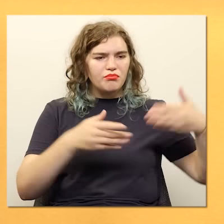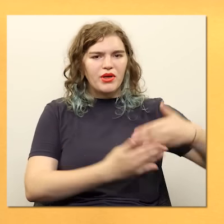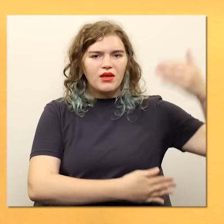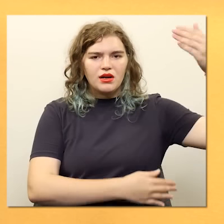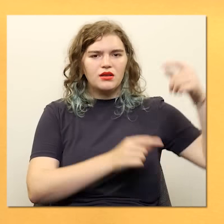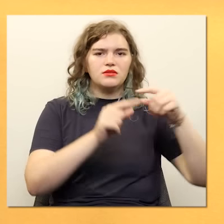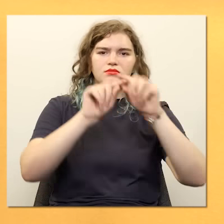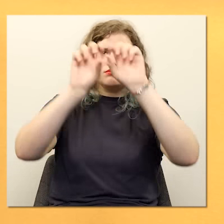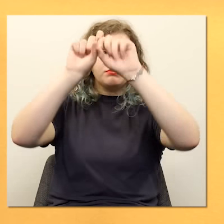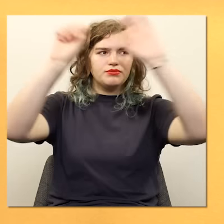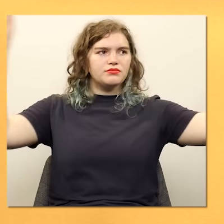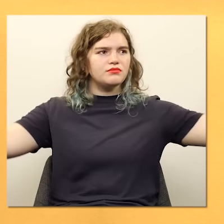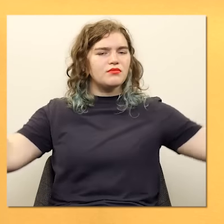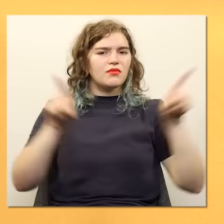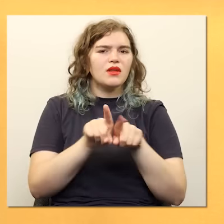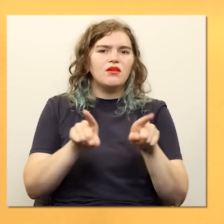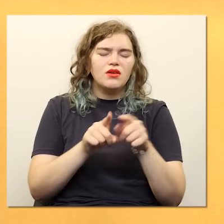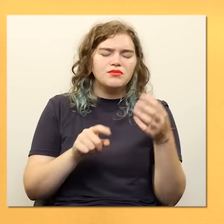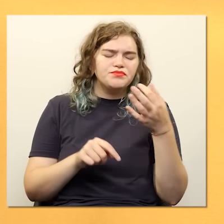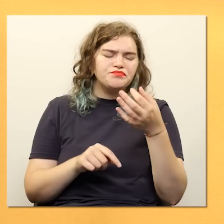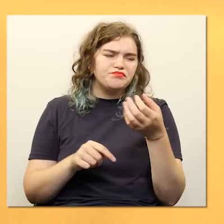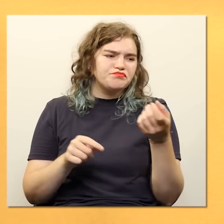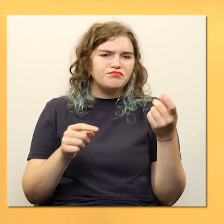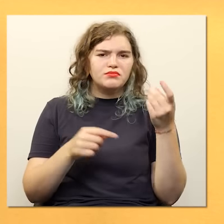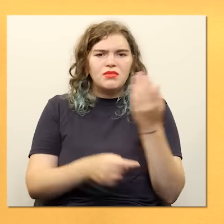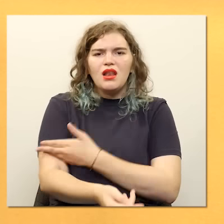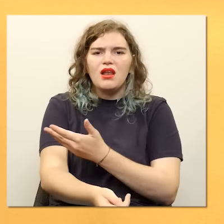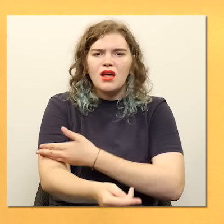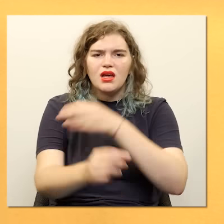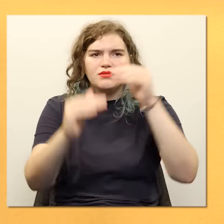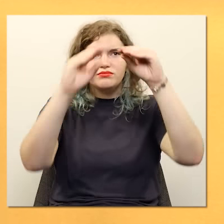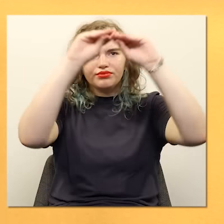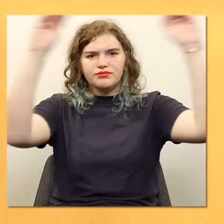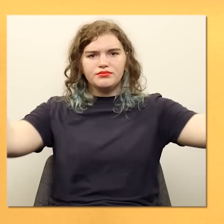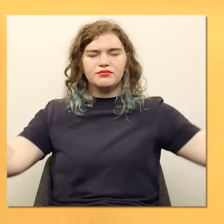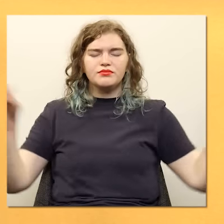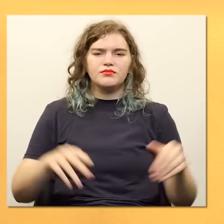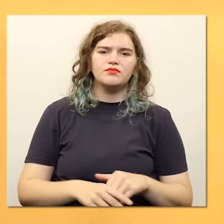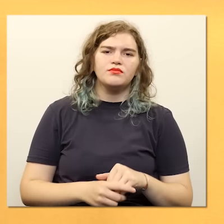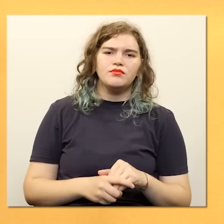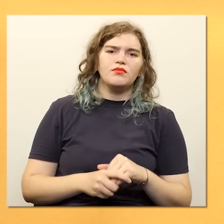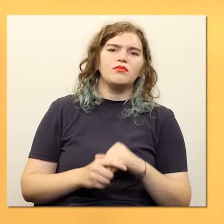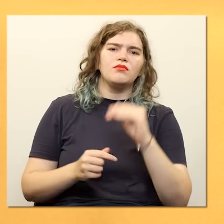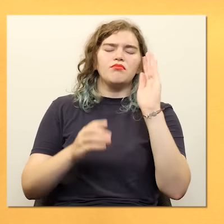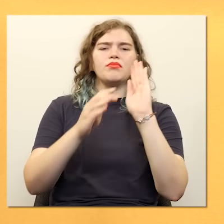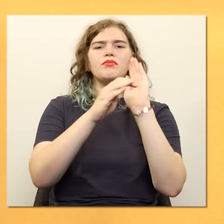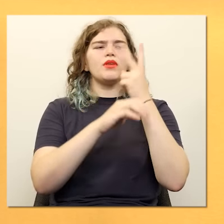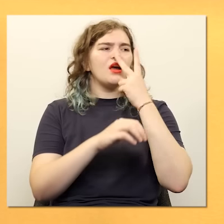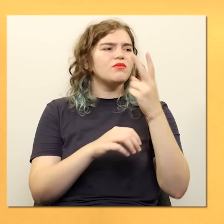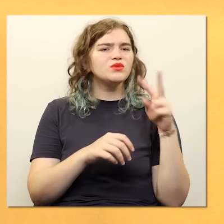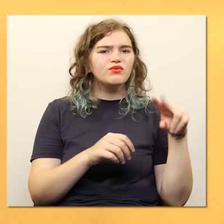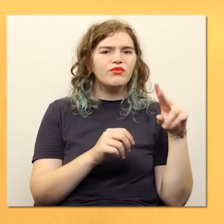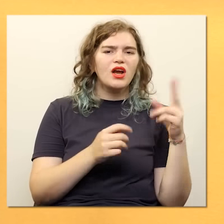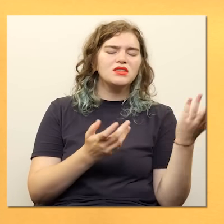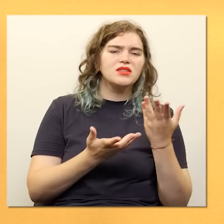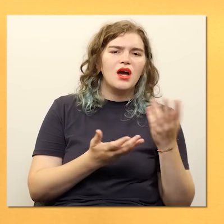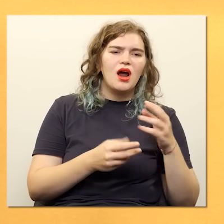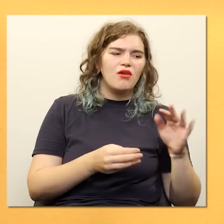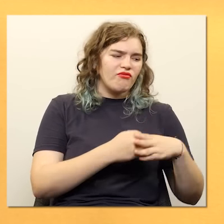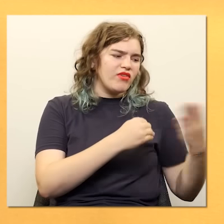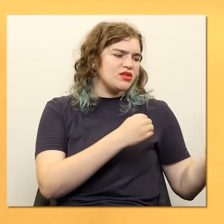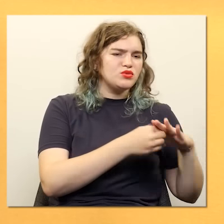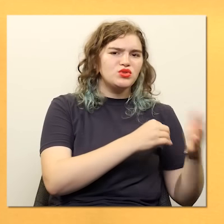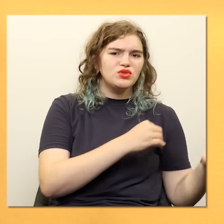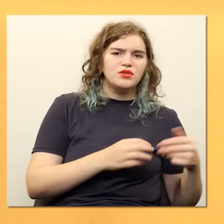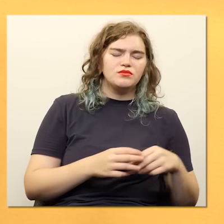rudă. Eu așa îi zic, rudă. Și acolo pe rudă aia am văzut pe frații care erau